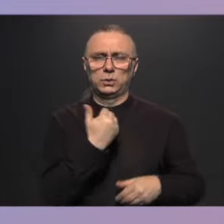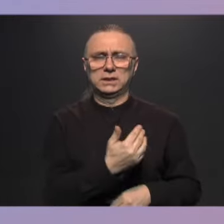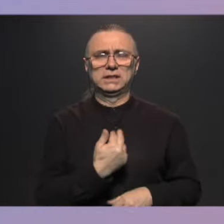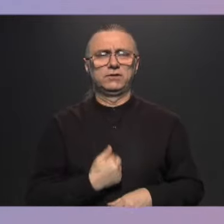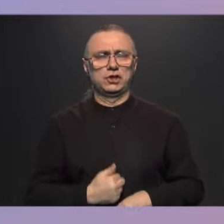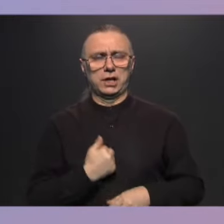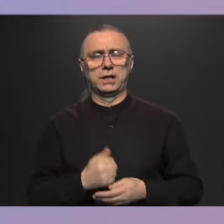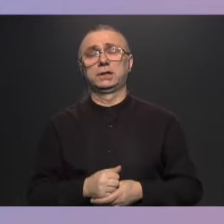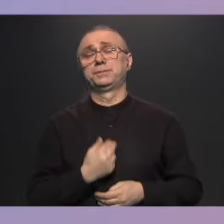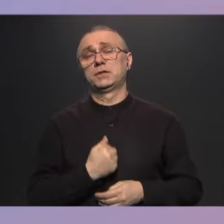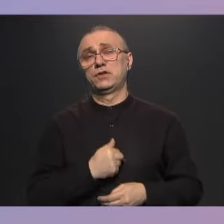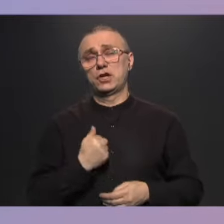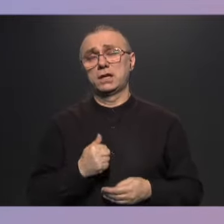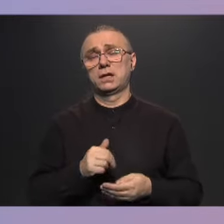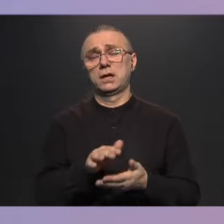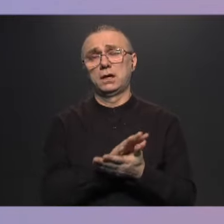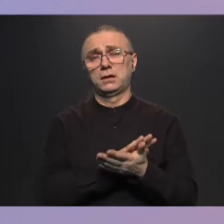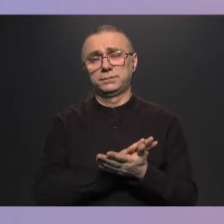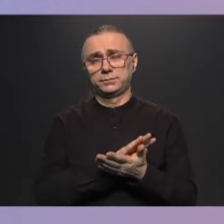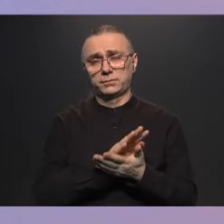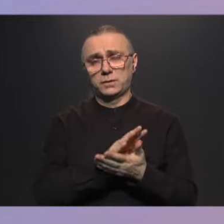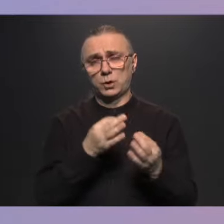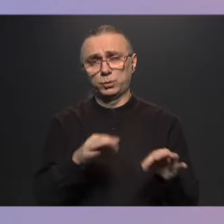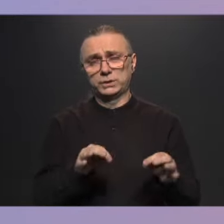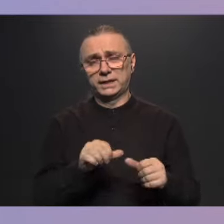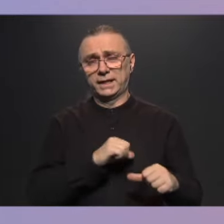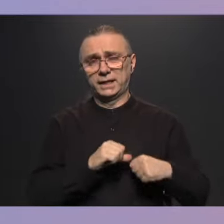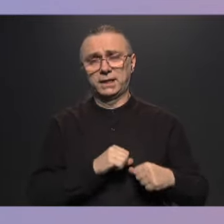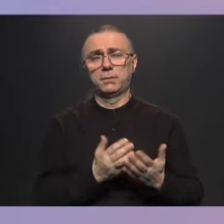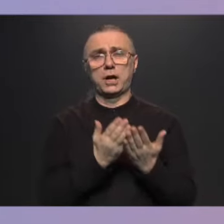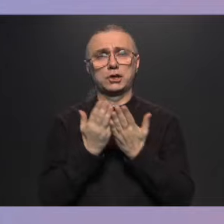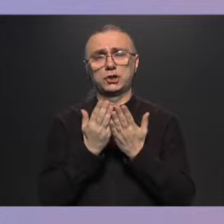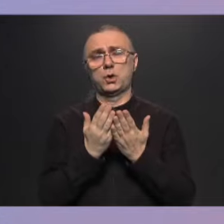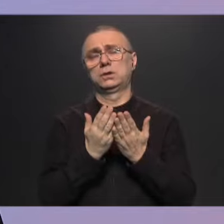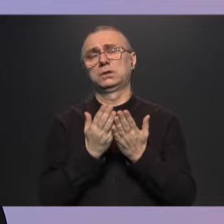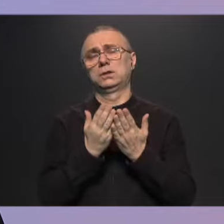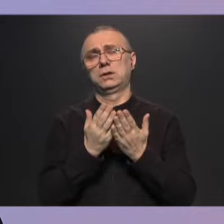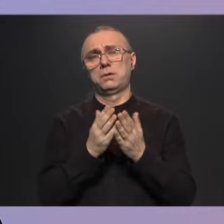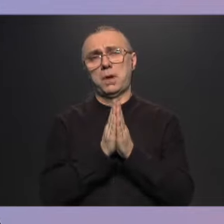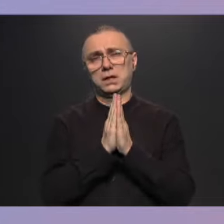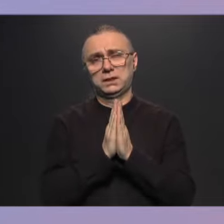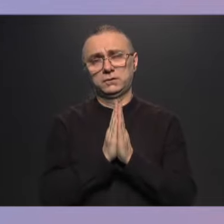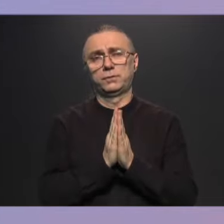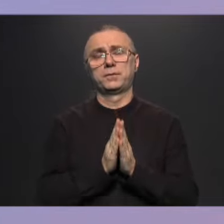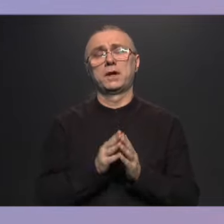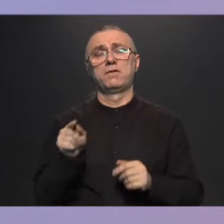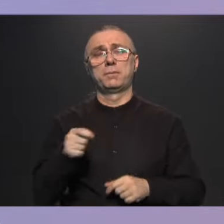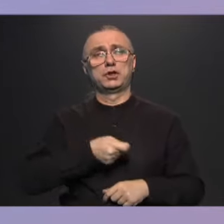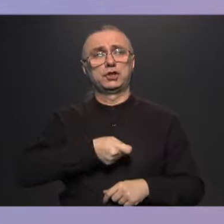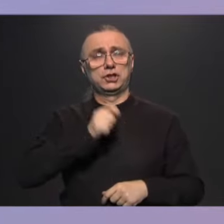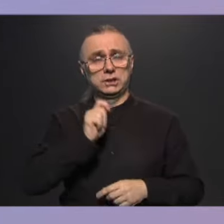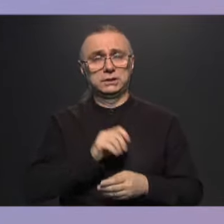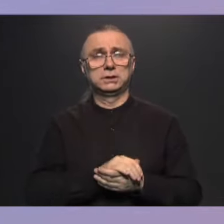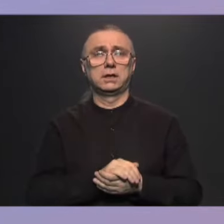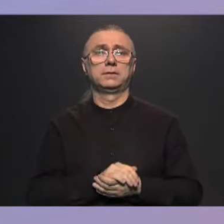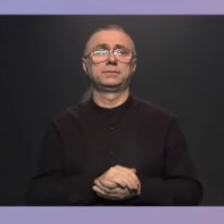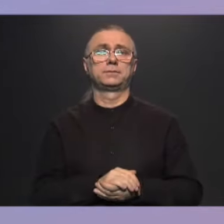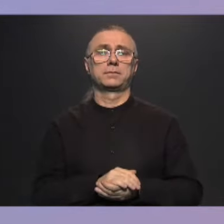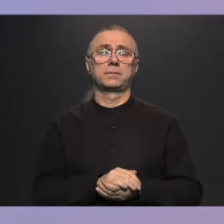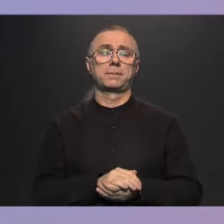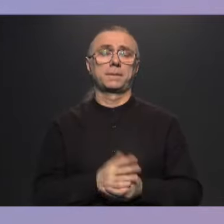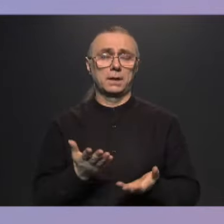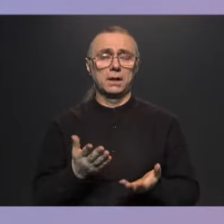отпустит грехи, ну, прочтет над вами молитву, вы причаститесь, и только после этого можно, в принципе, причащаться, когда у тебя